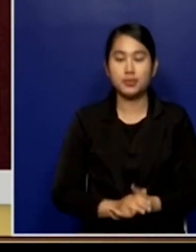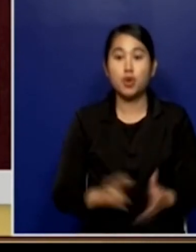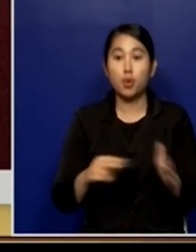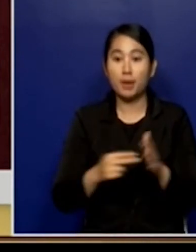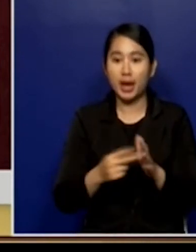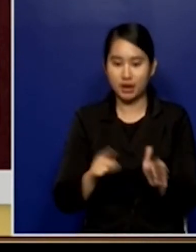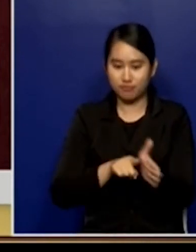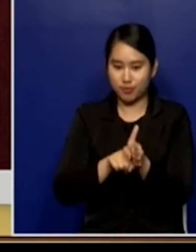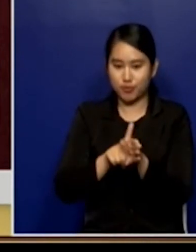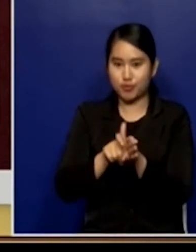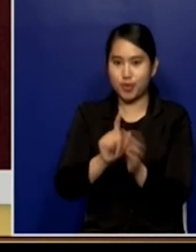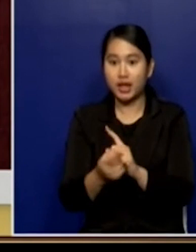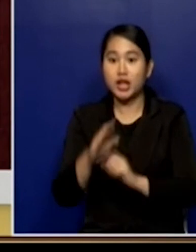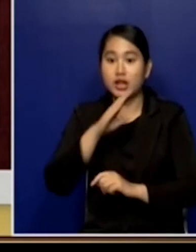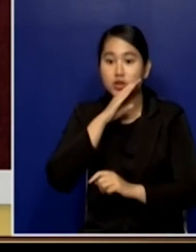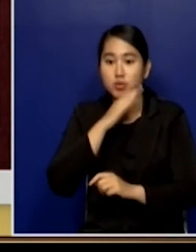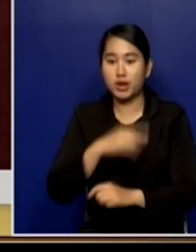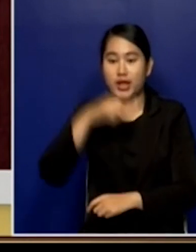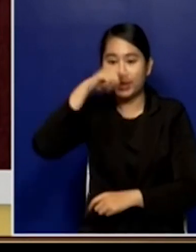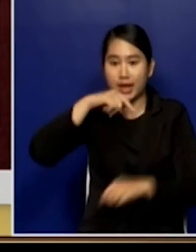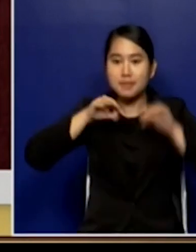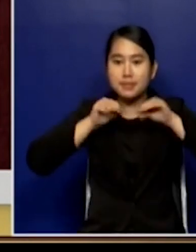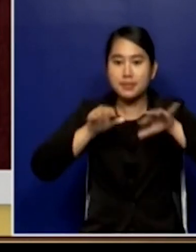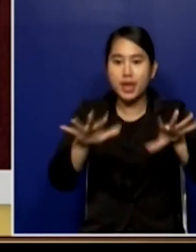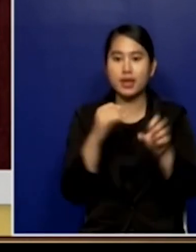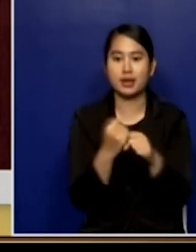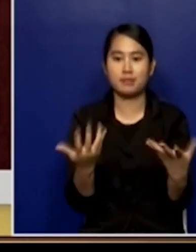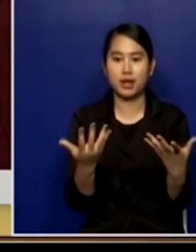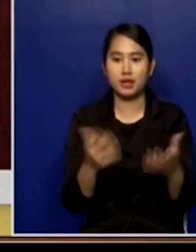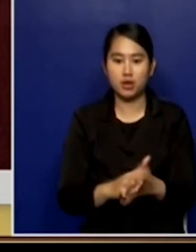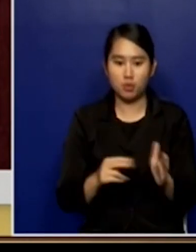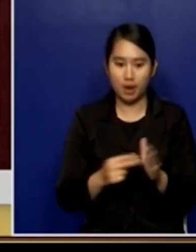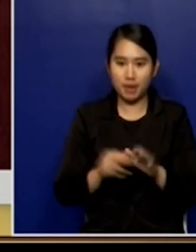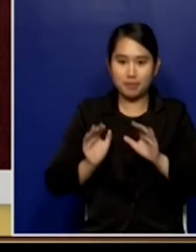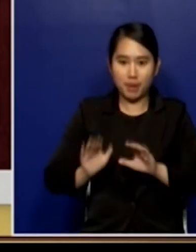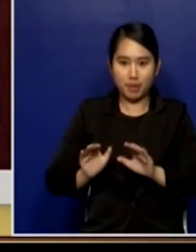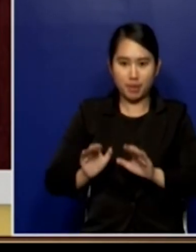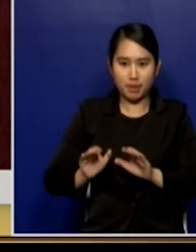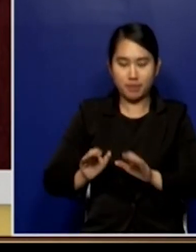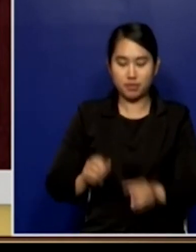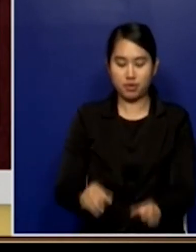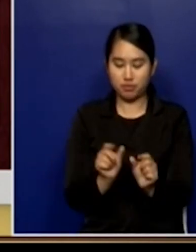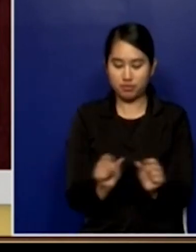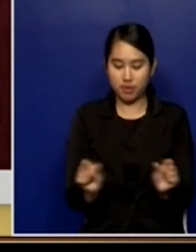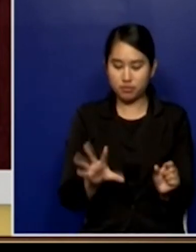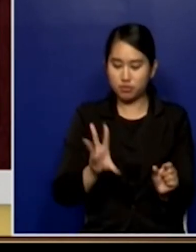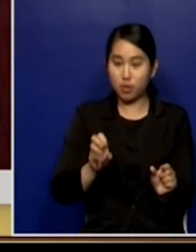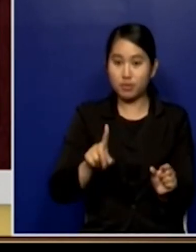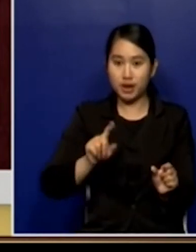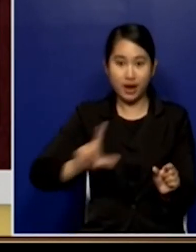พันนี้มันเกิดขึนในประเทศไทยเราจะทำยงไเล่นสุมสต็อควัคซินถึ 61 ล้านโสตอ